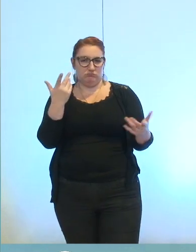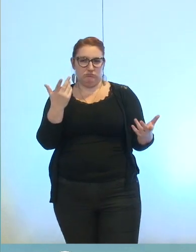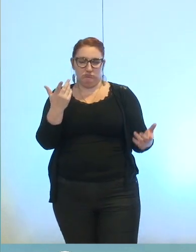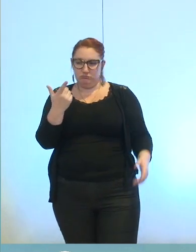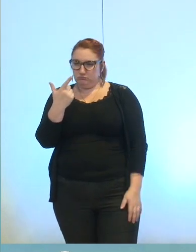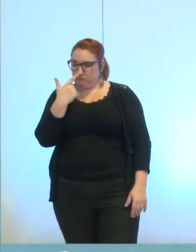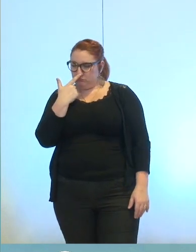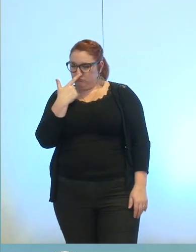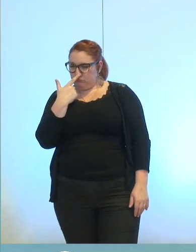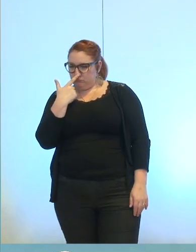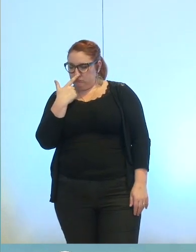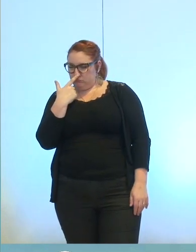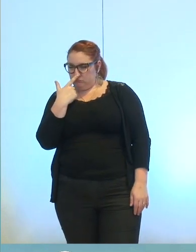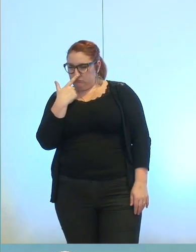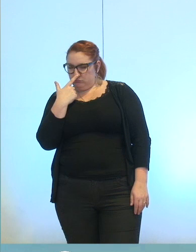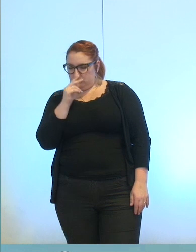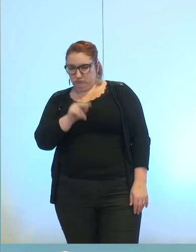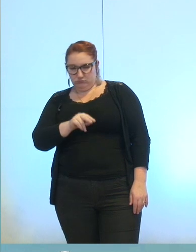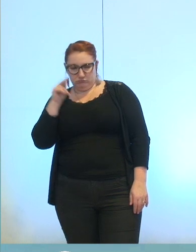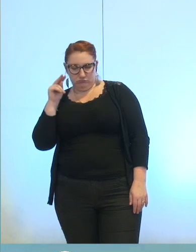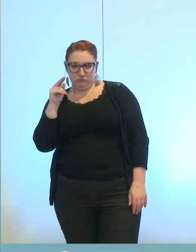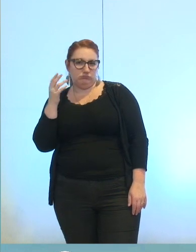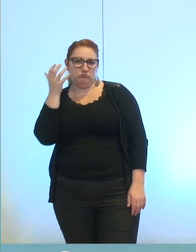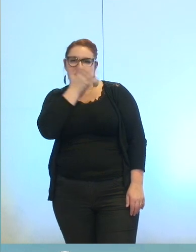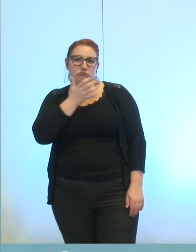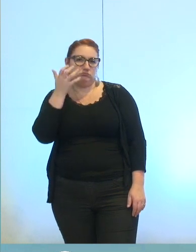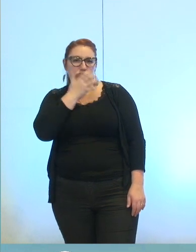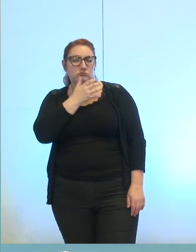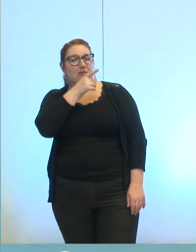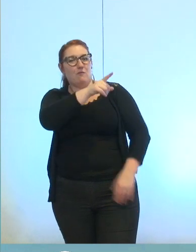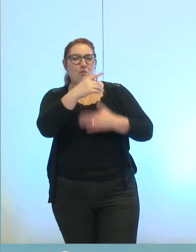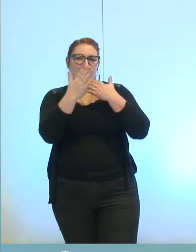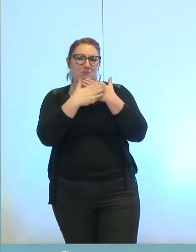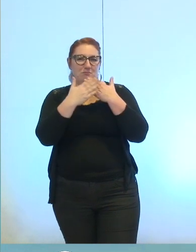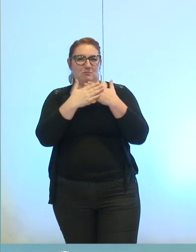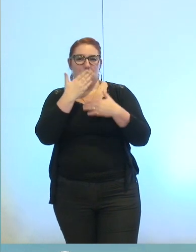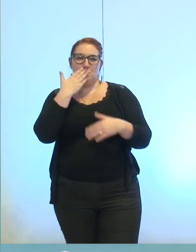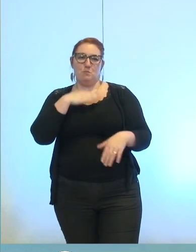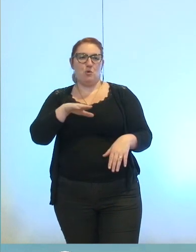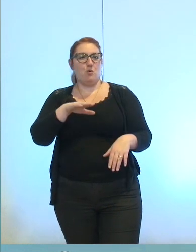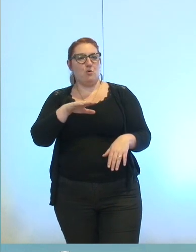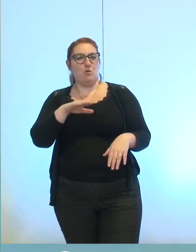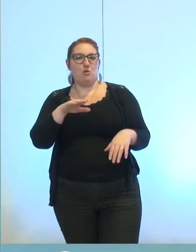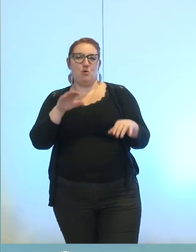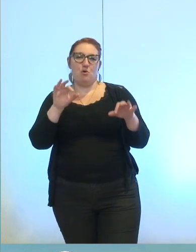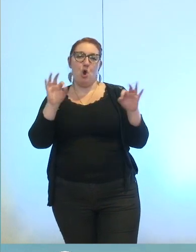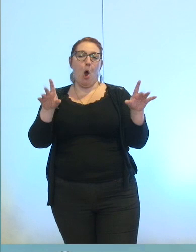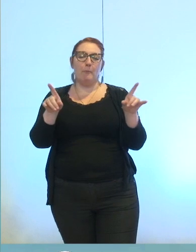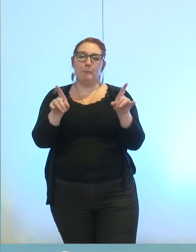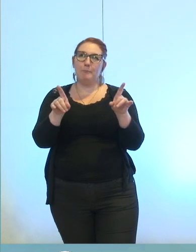et le remède que vous nous proposer c'est de grand c'est de boire dès le lendemain matin un grand verre de Chartreuse au petit-